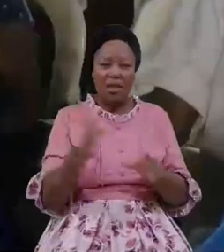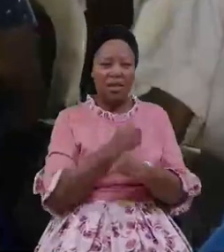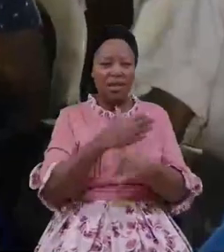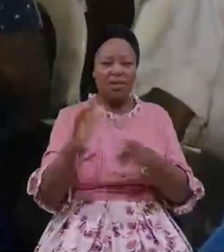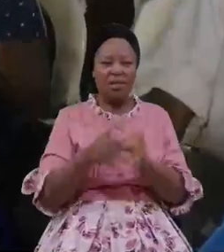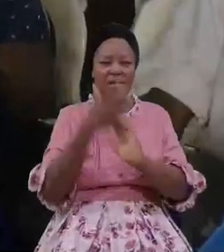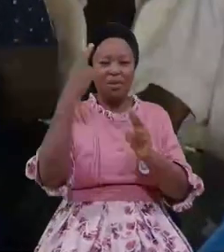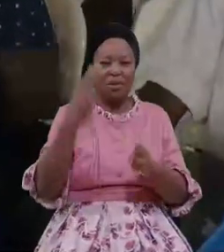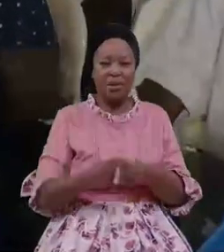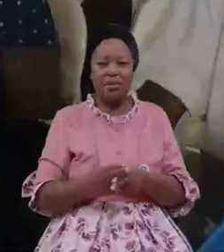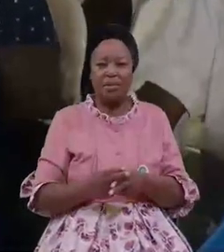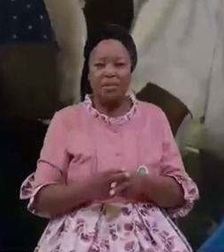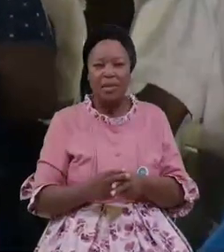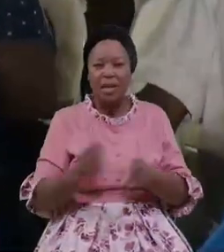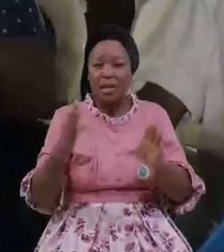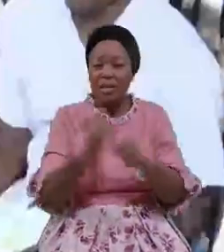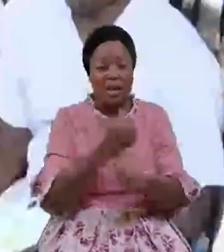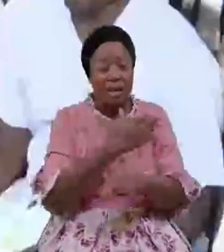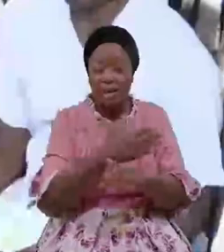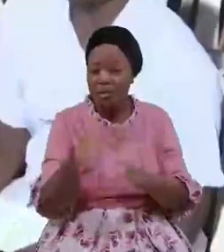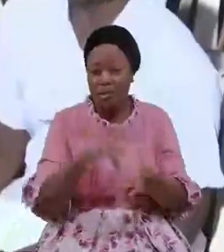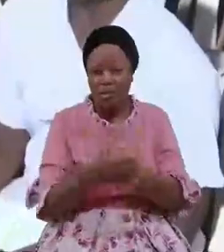ôés Ôé